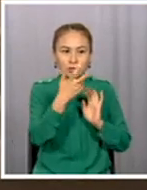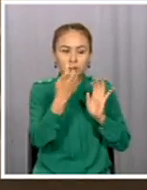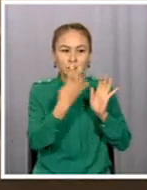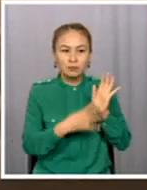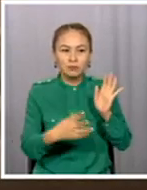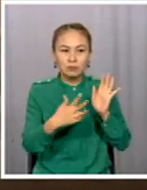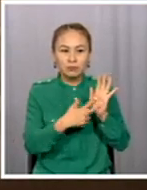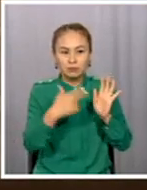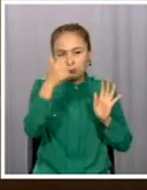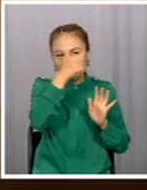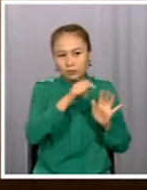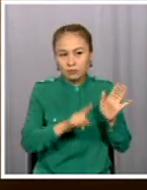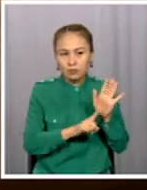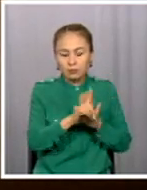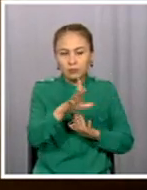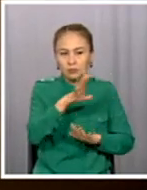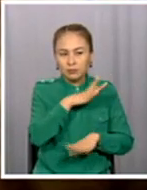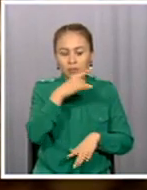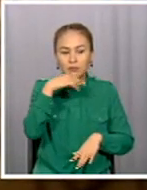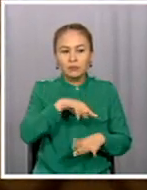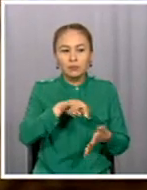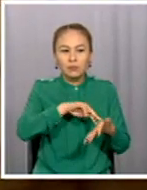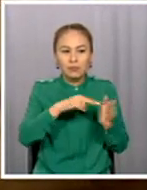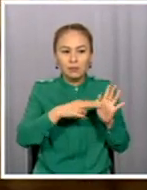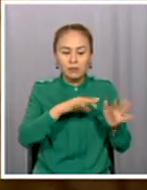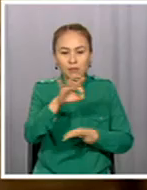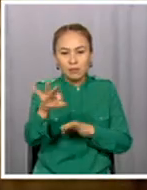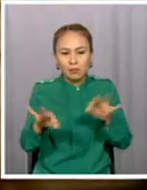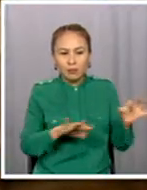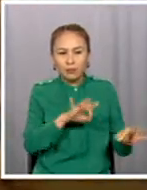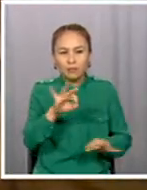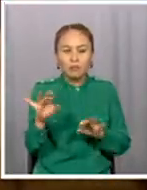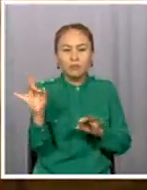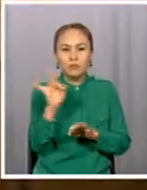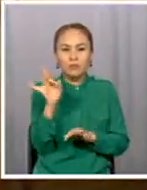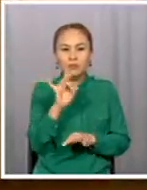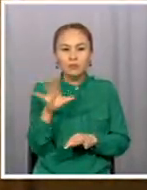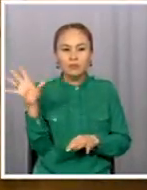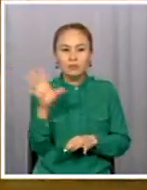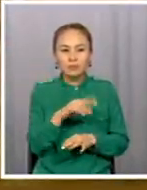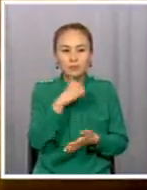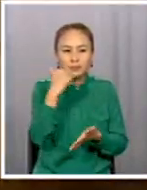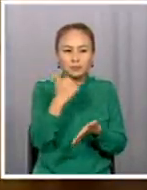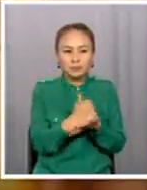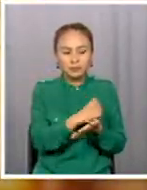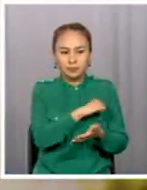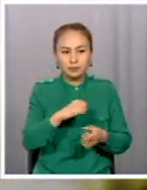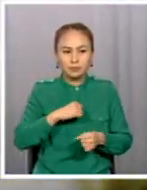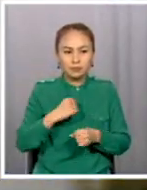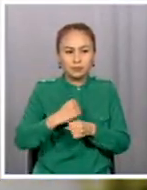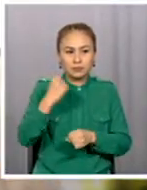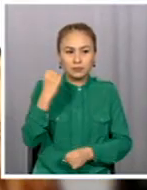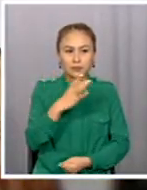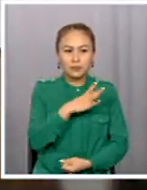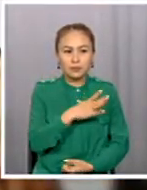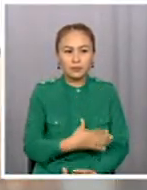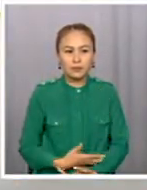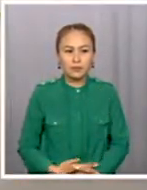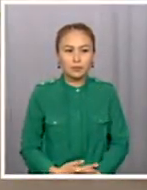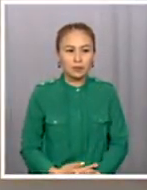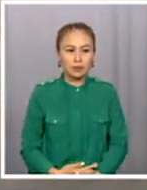жылы басталған. Ғимараттың жобасын жасап, өлшемдерін анықтау үшін Әмір Темірдің өзі қадағалаған.